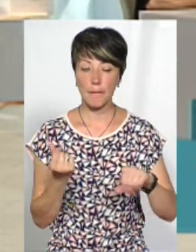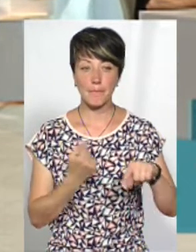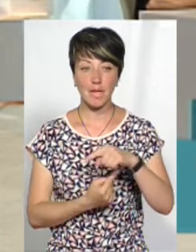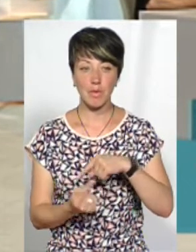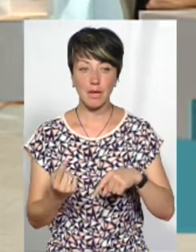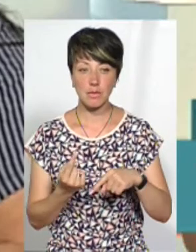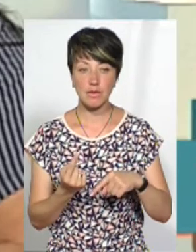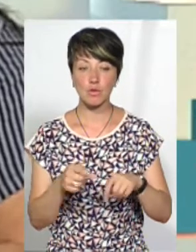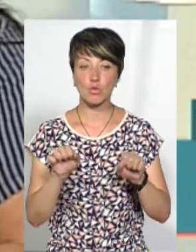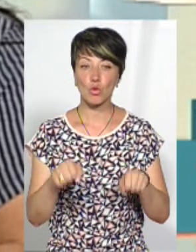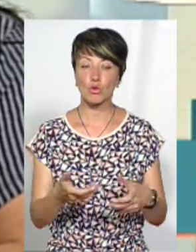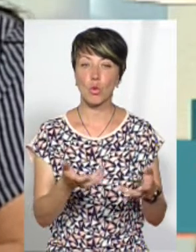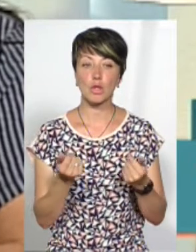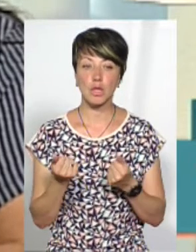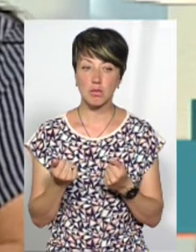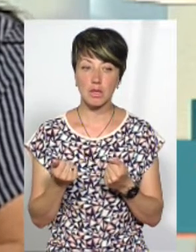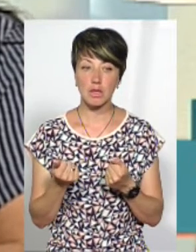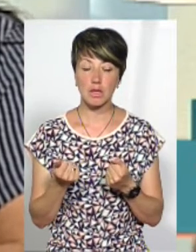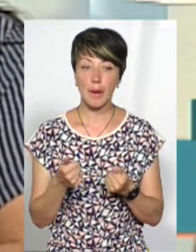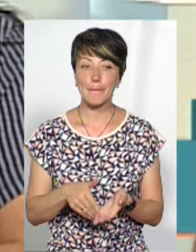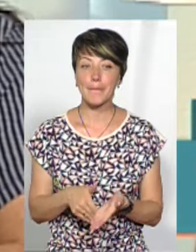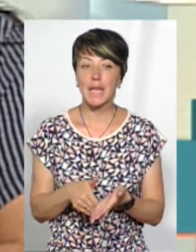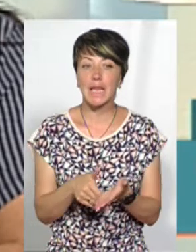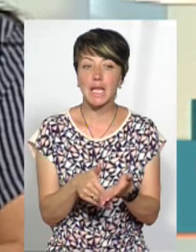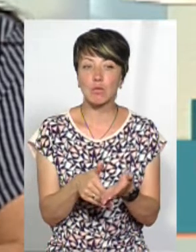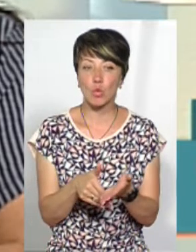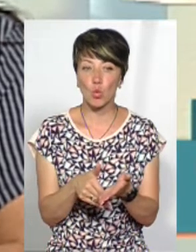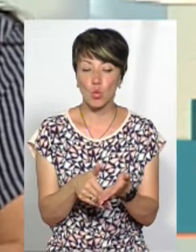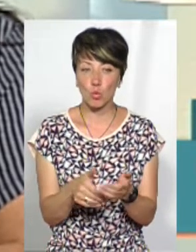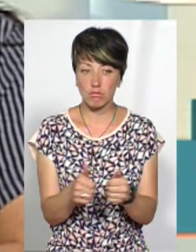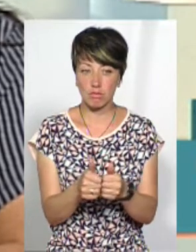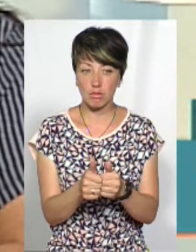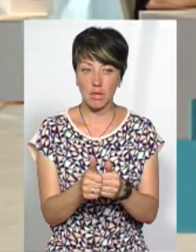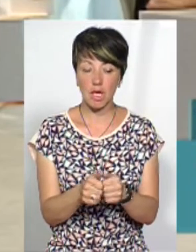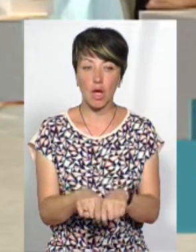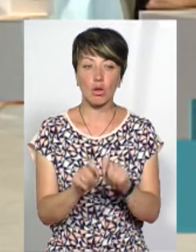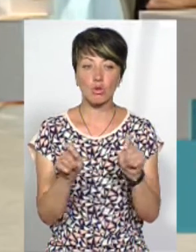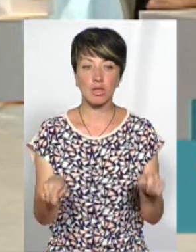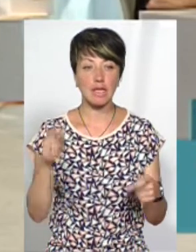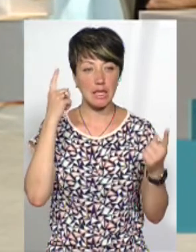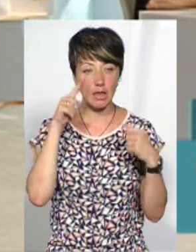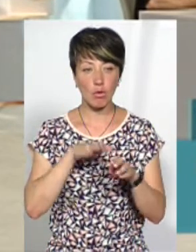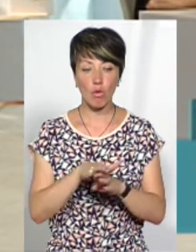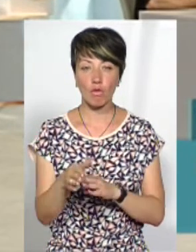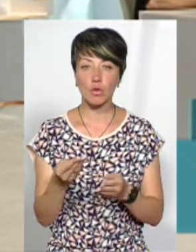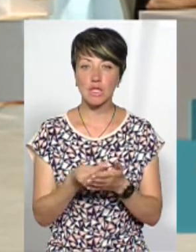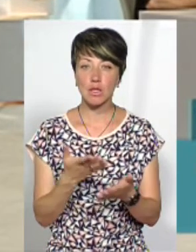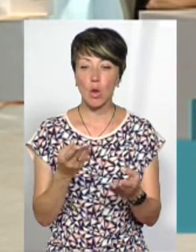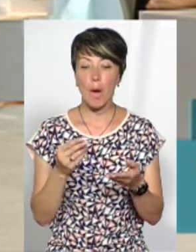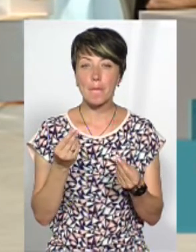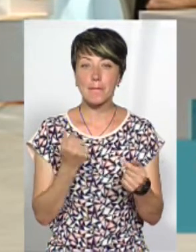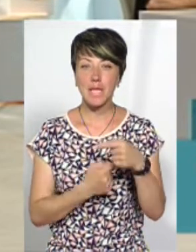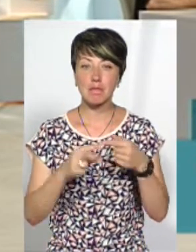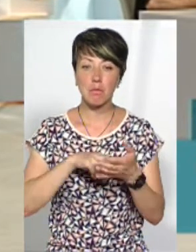підприємств зможуть отримати менторську підтримку і розгорнути ідею до повноцінного бізнес-плану